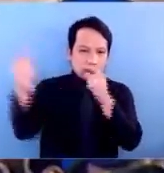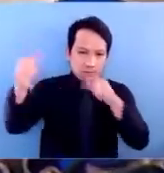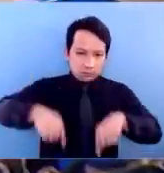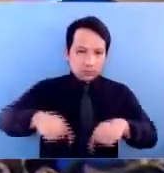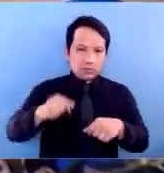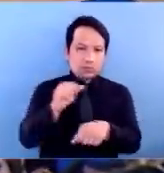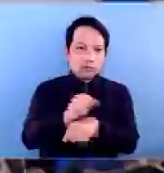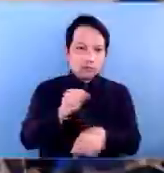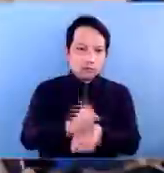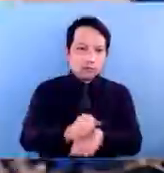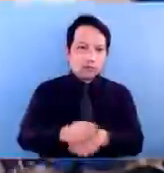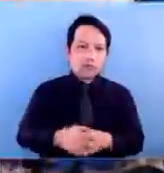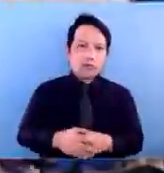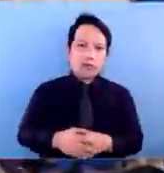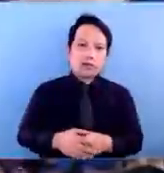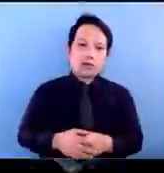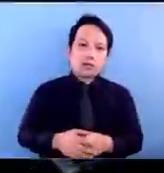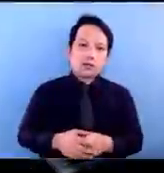magtrabaho.